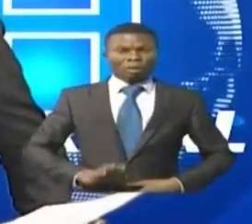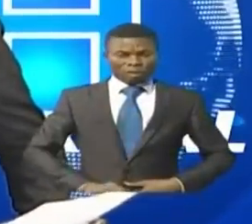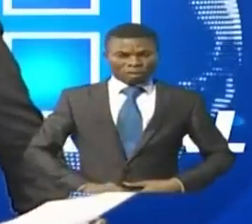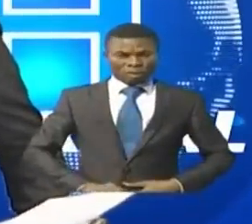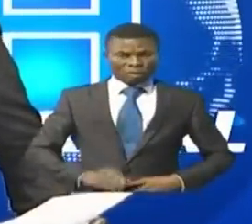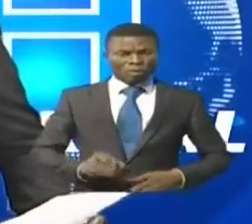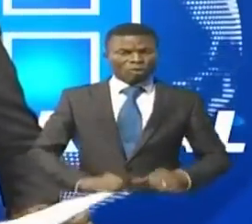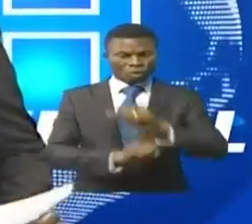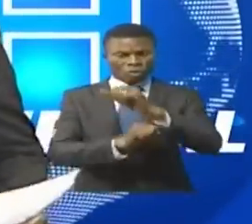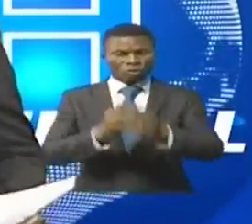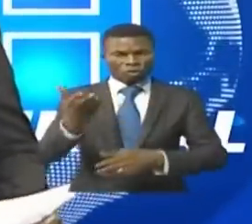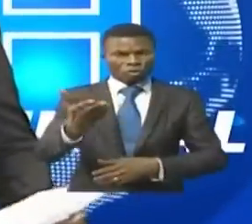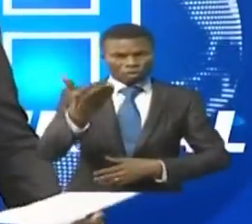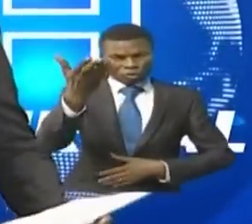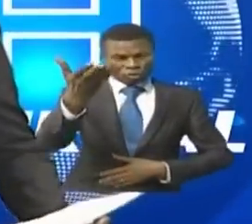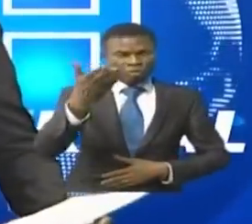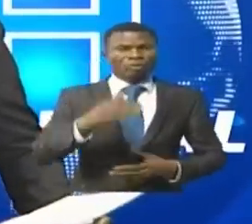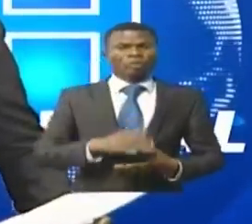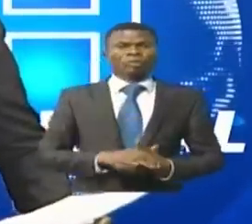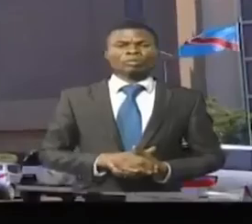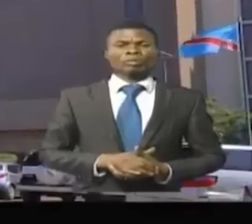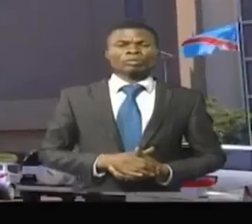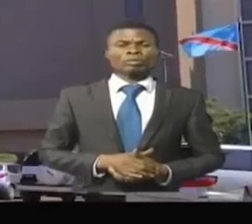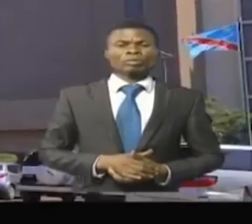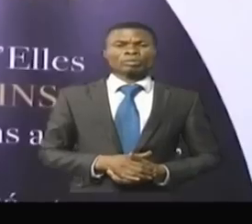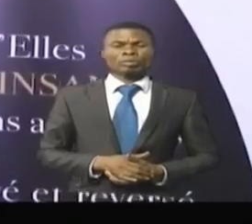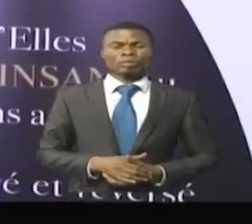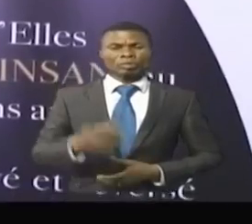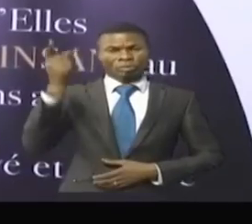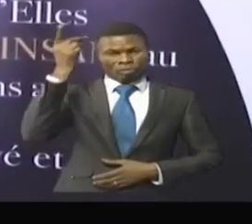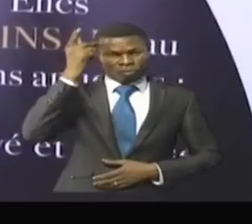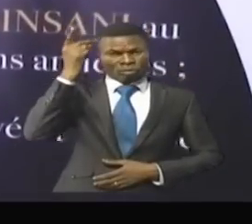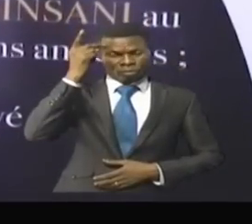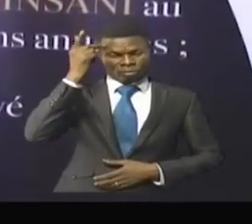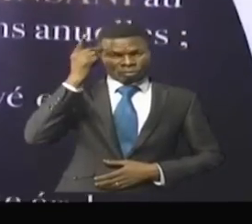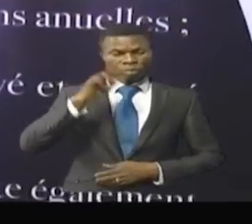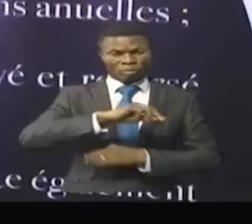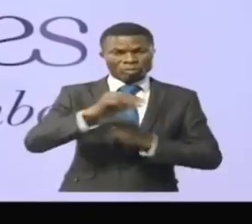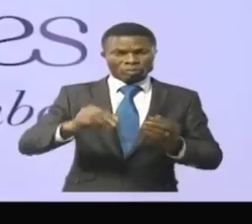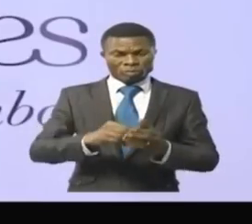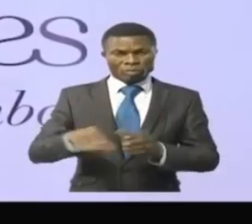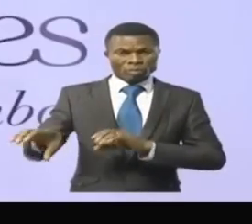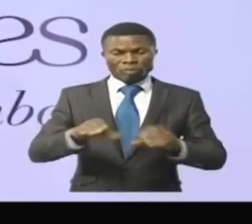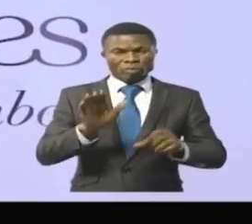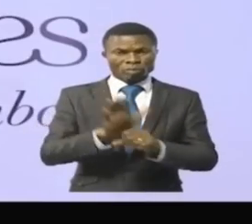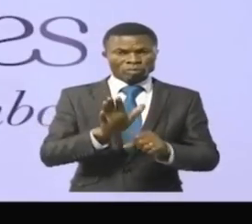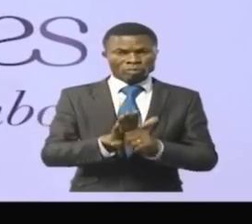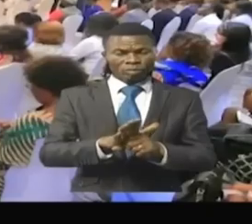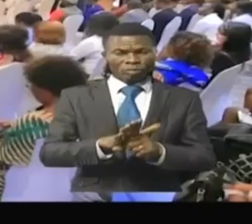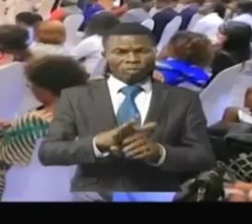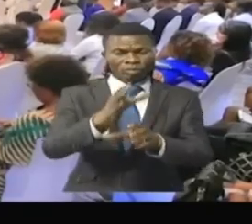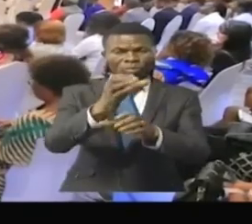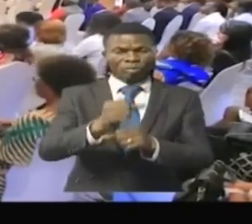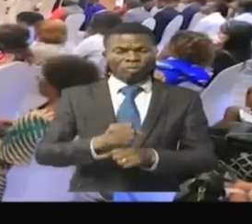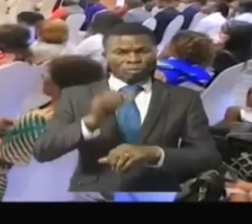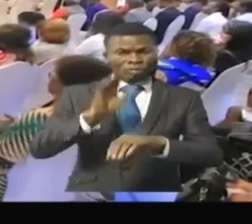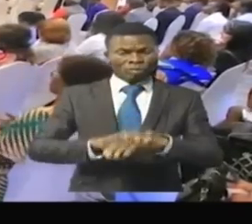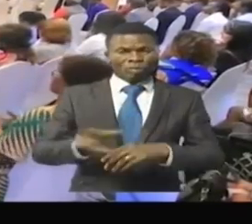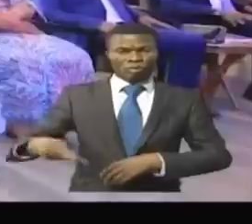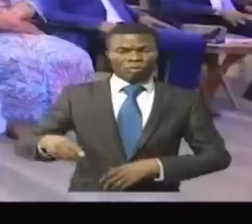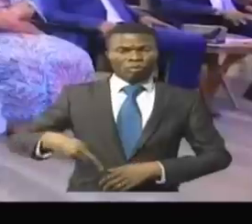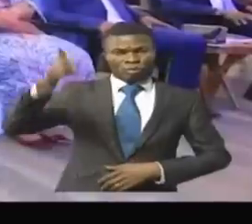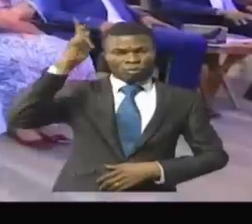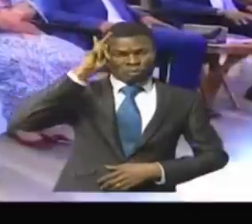Denise Nyakeru Tshisekedi. Françoise Bouila. Après Kinshasa, le cercle d'affaires pluriel vient de gagner le Haut-Katanga.